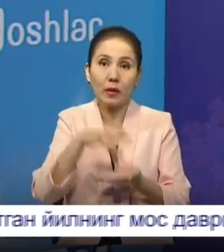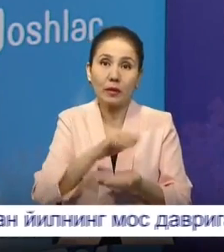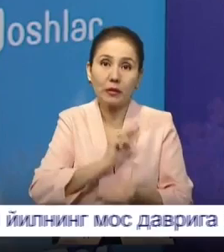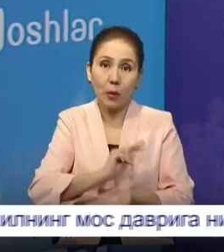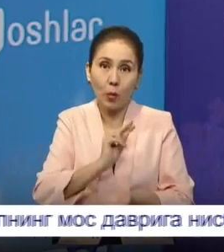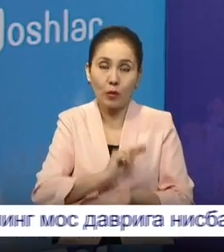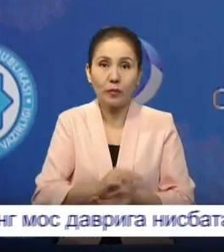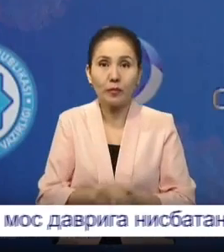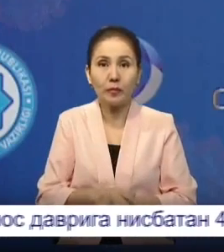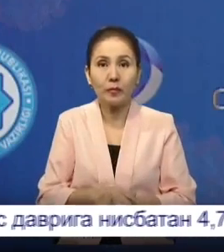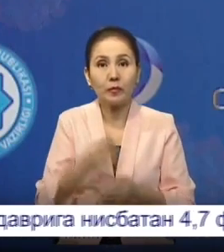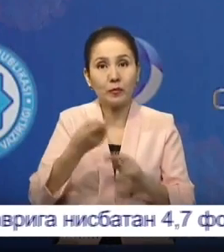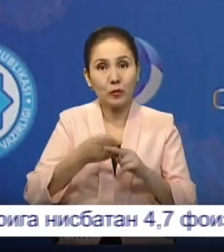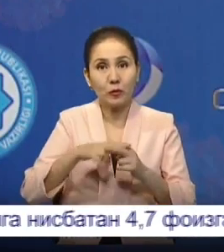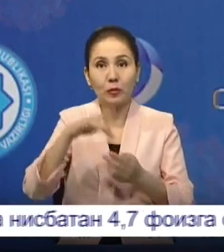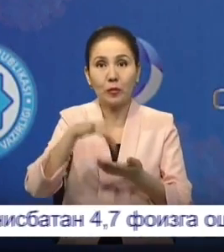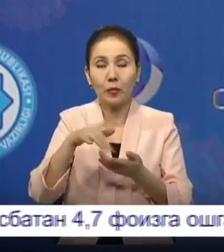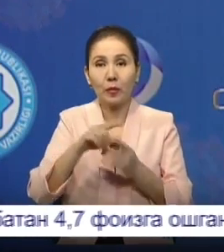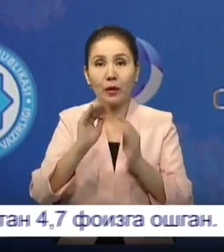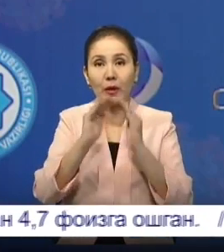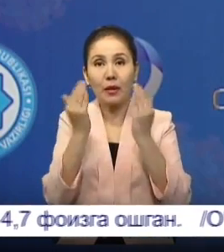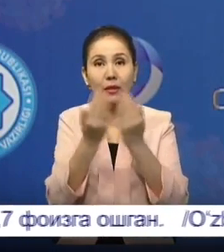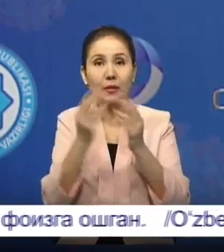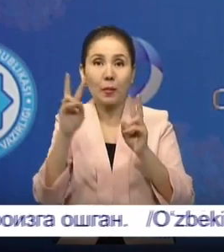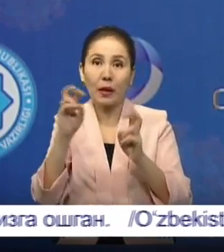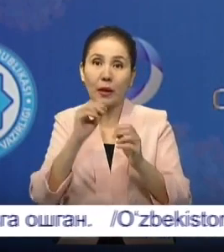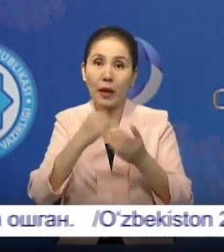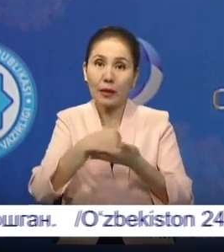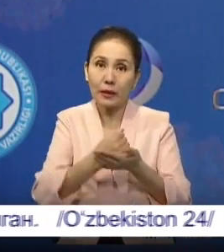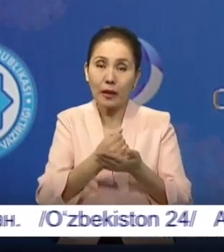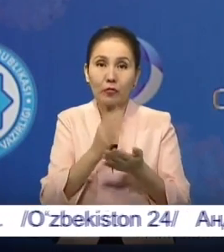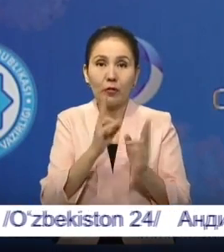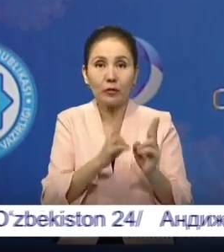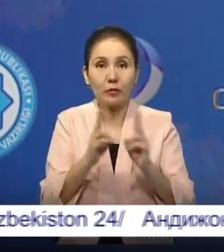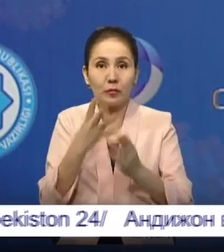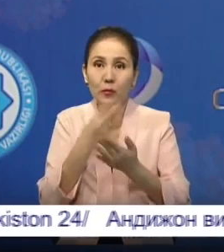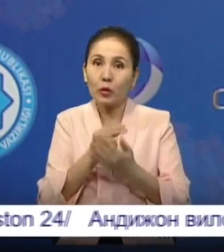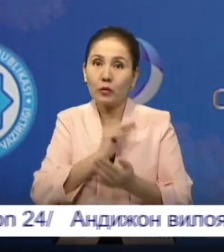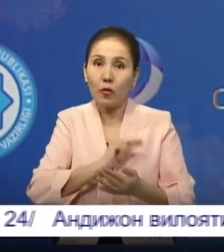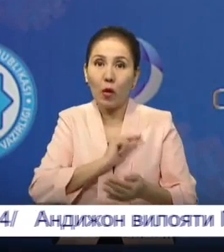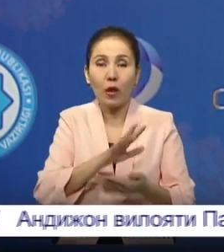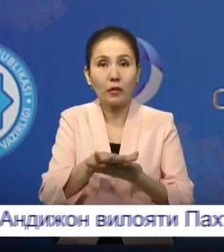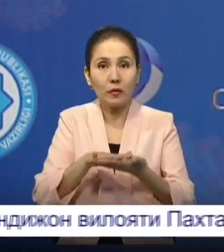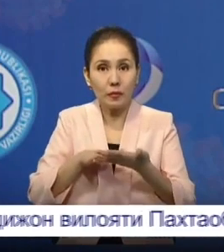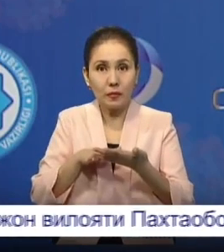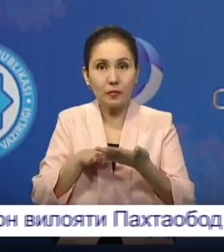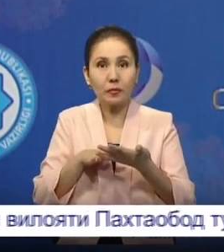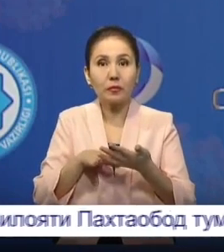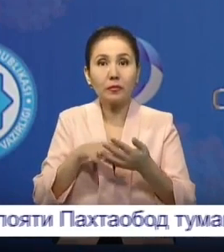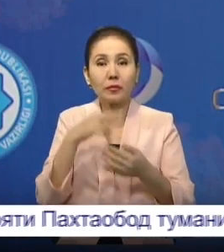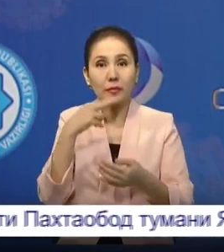ишламоқда. Ушбу марказ ҳам карантин даврида белгиланган режа асосида ўз фаолиятини давом эттиряпти. Эътиборли